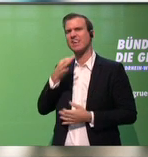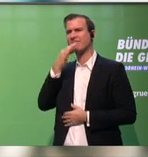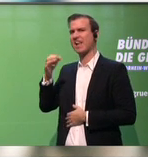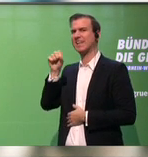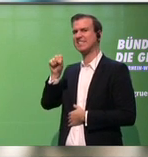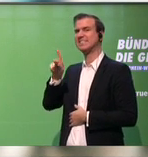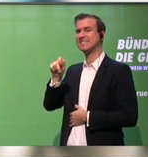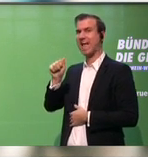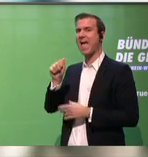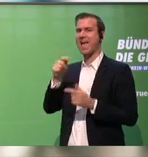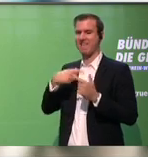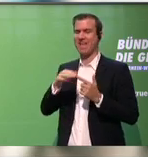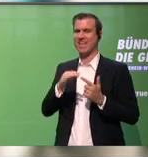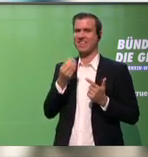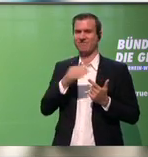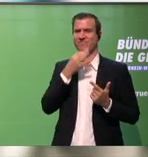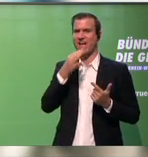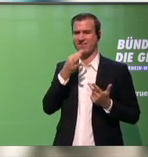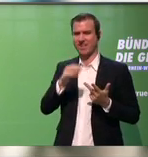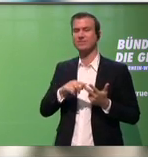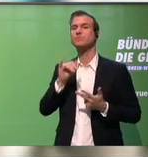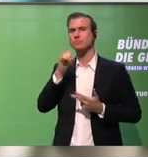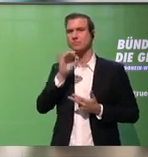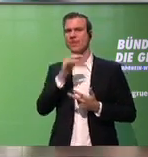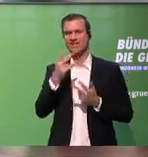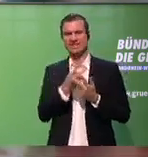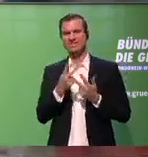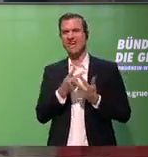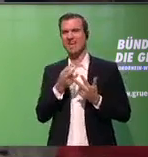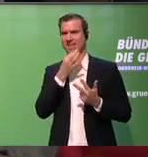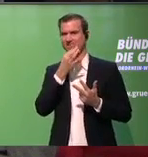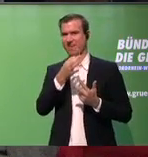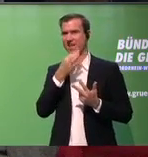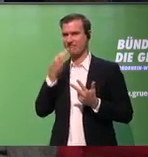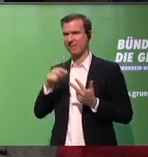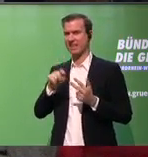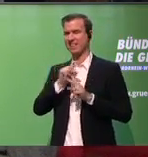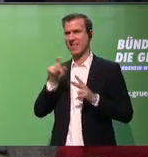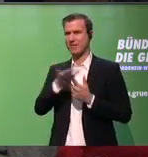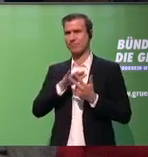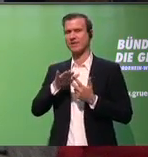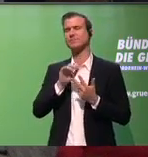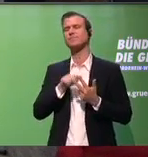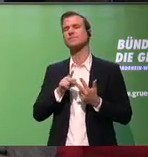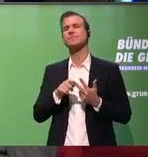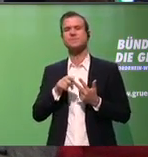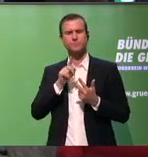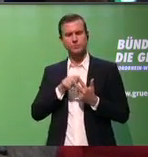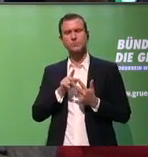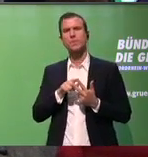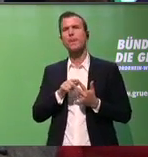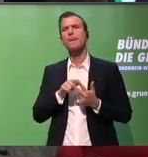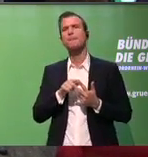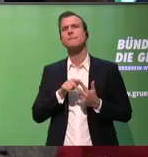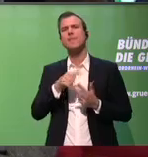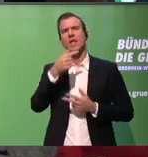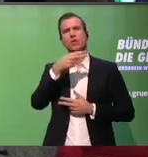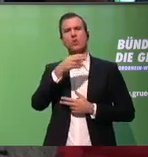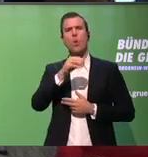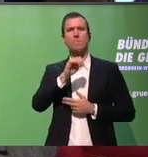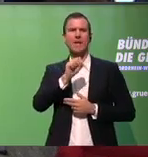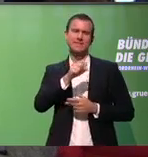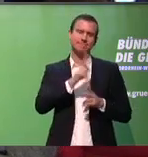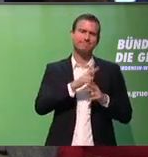Ska, die dazugekommen sind, Mareike. Genau, da haben wir jetzt zwei Fragen für den Themenkomplex an dich. Das erste ist von Thomas, wieder aus dem